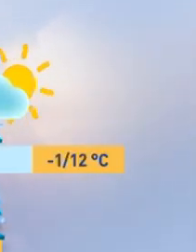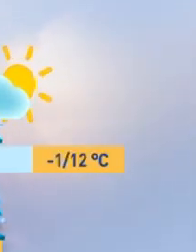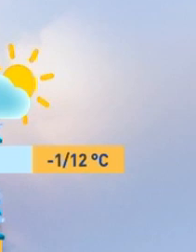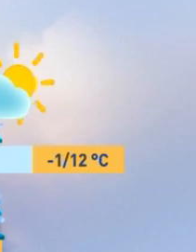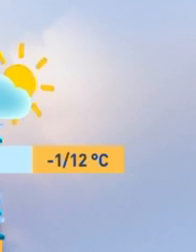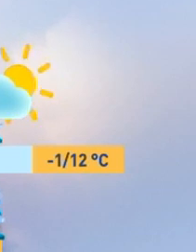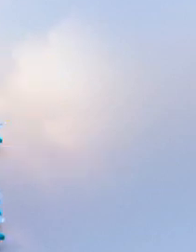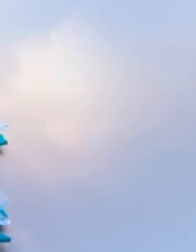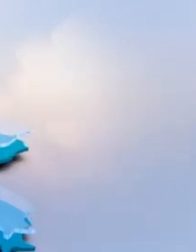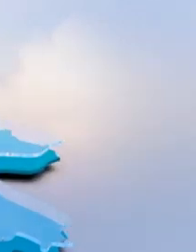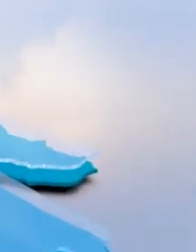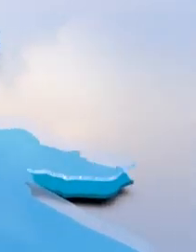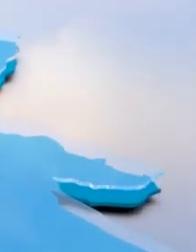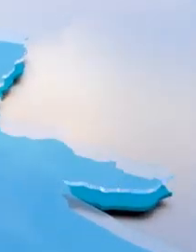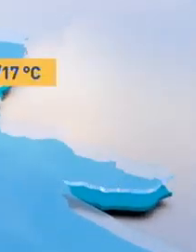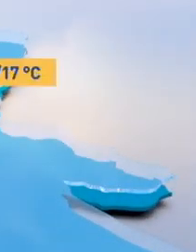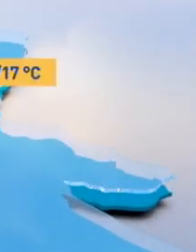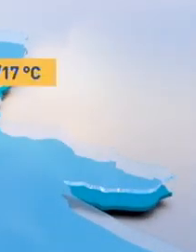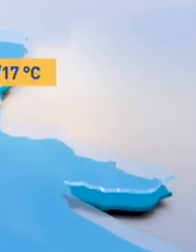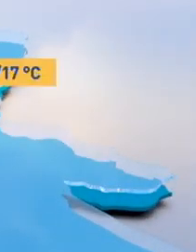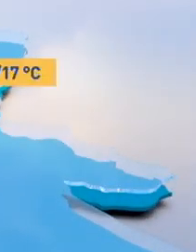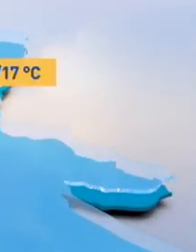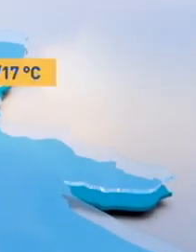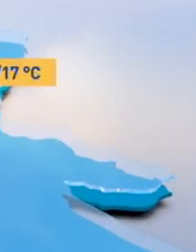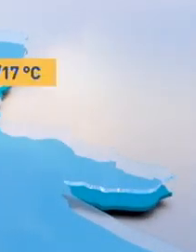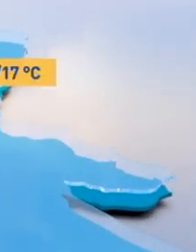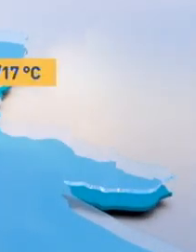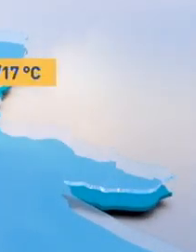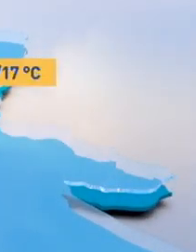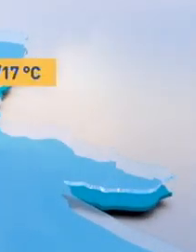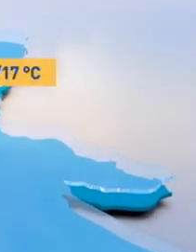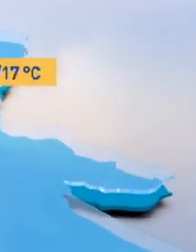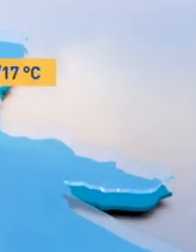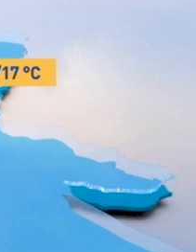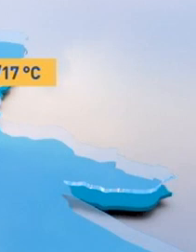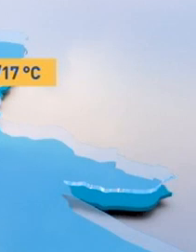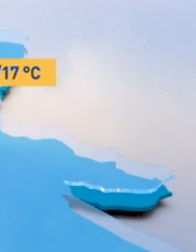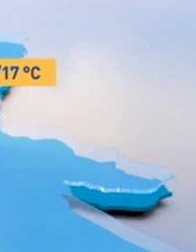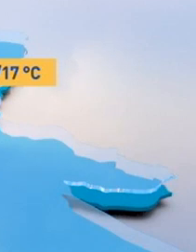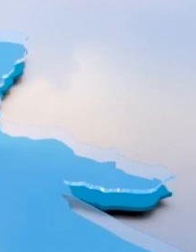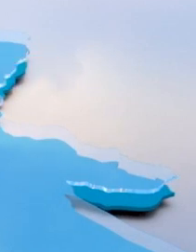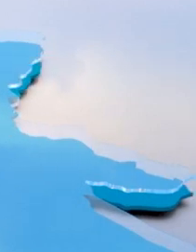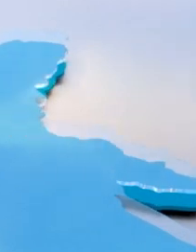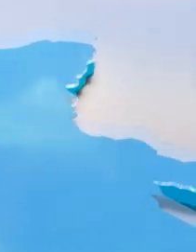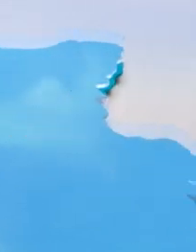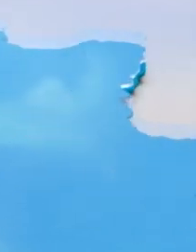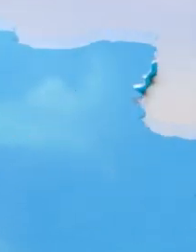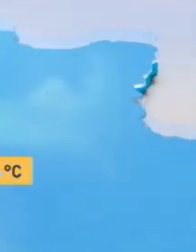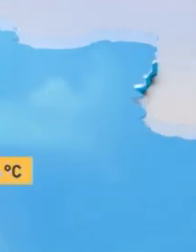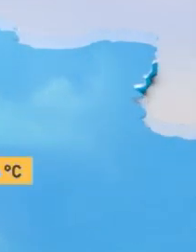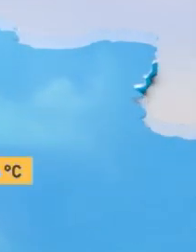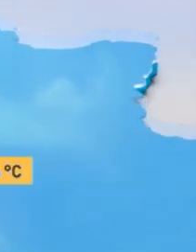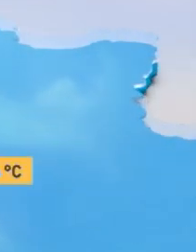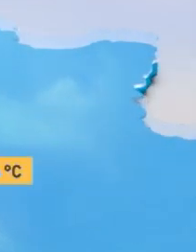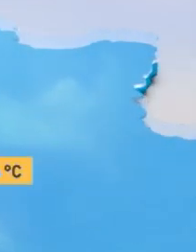U Bosni i Hercegovini pretežno oblačno, padavine u večernjim satima i tokom noći na subotu. Vjetar slab do